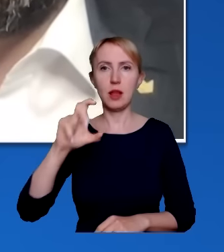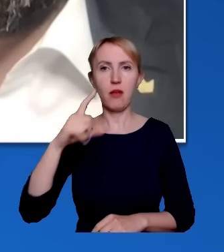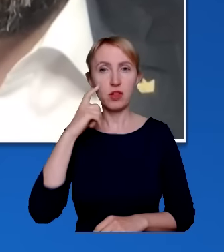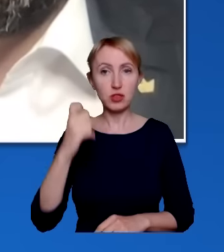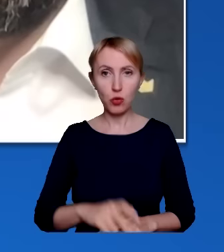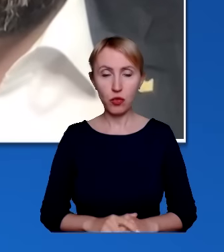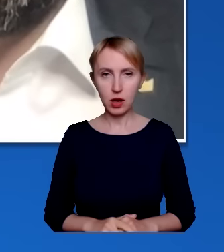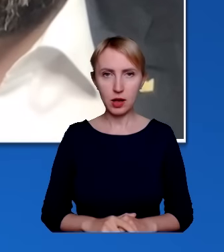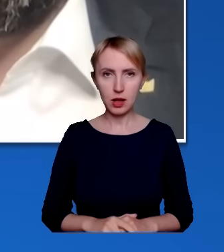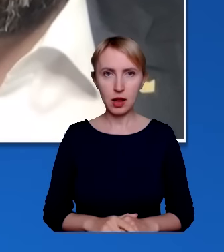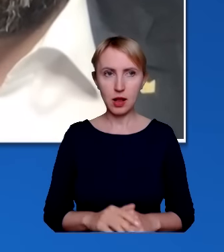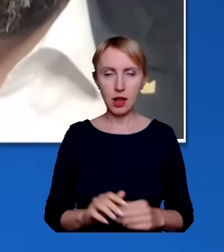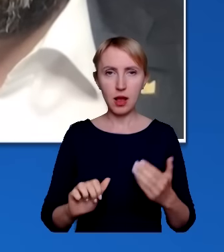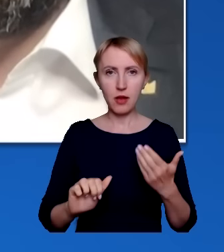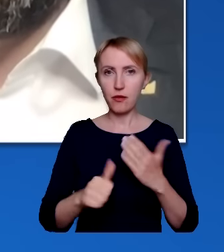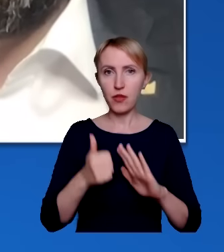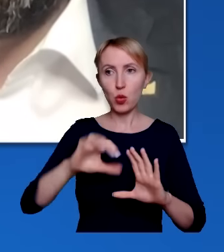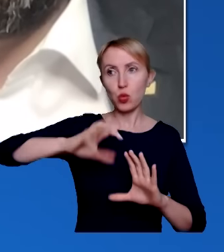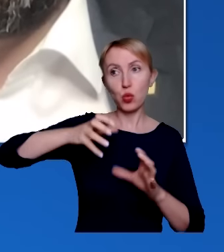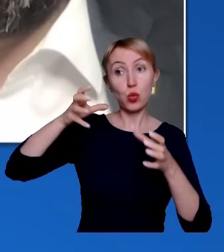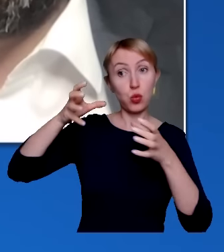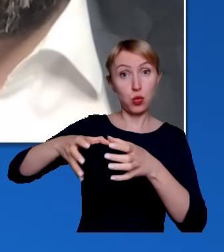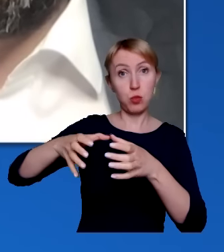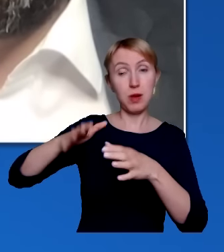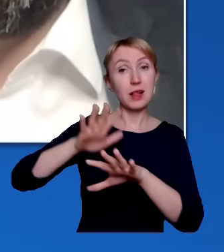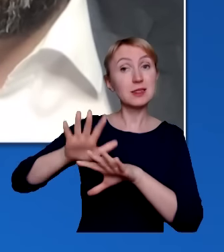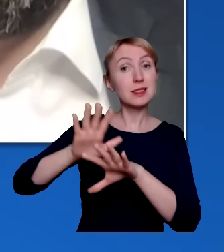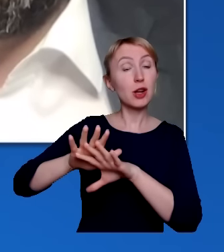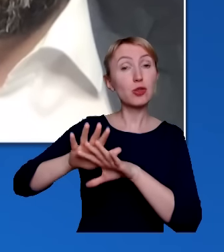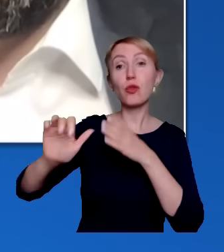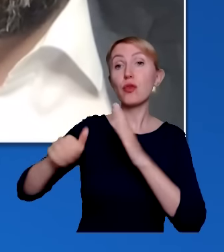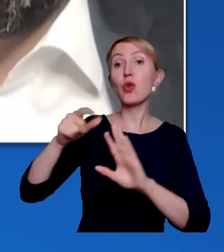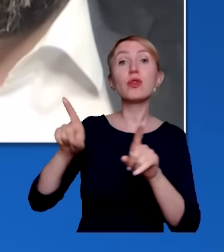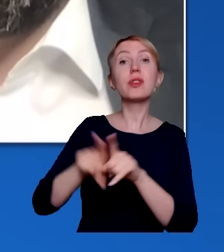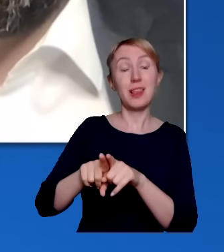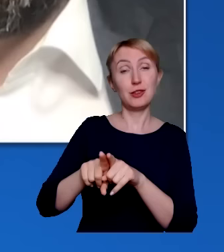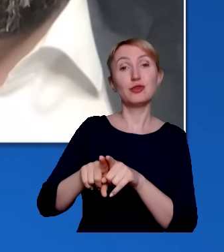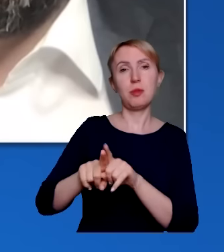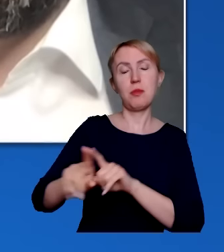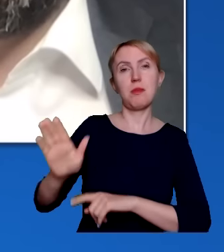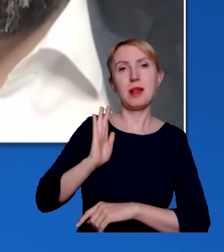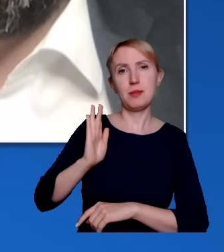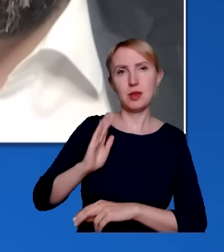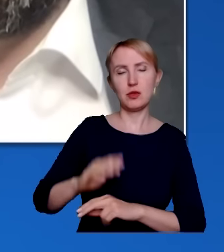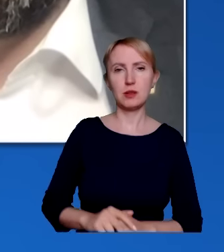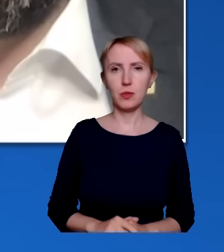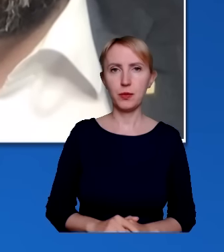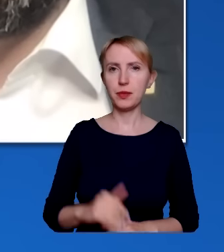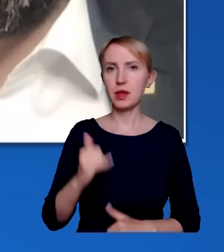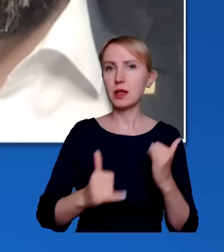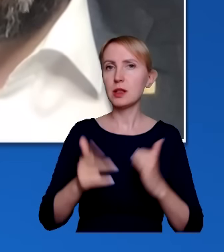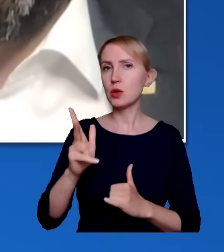nadzwyczajna Kasta ona jest nadzwyczajnie traktowana również pod względem bezpieczeństwa to znaczy jak ktoś zostaje